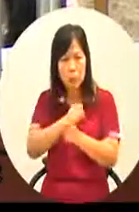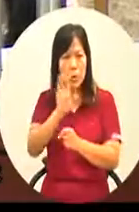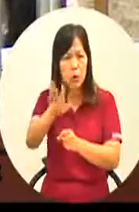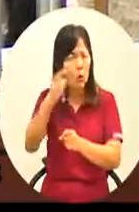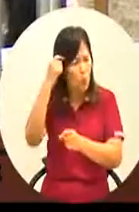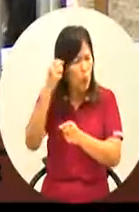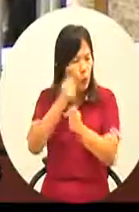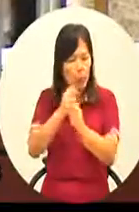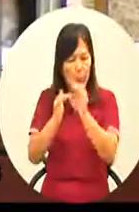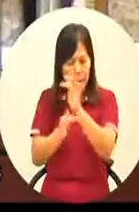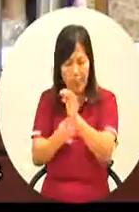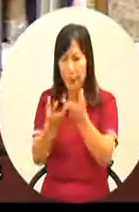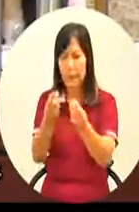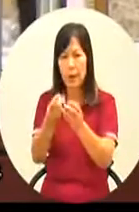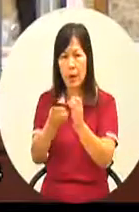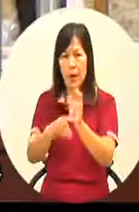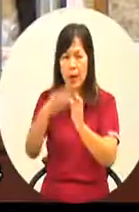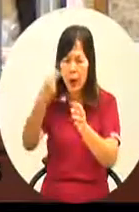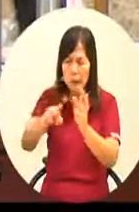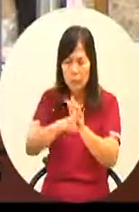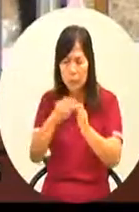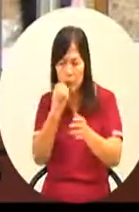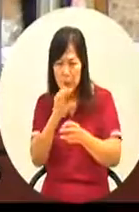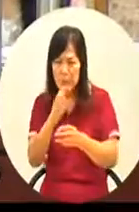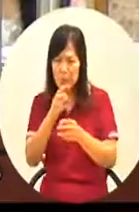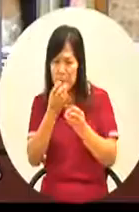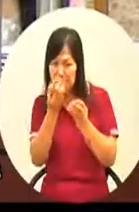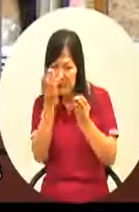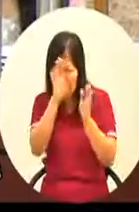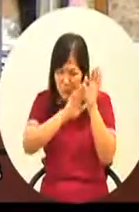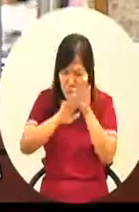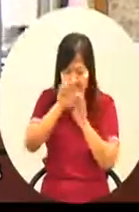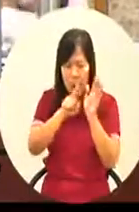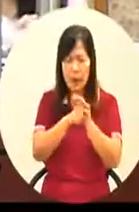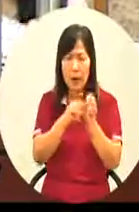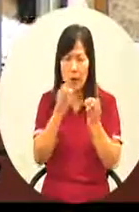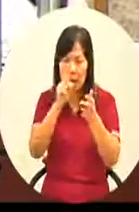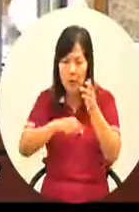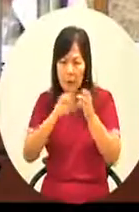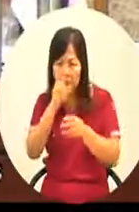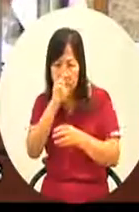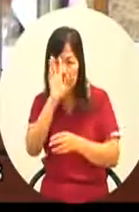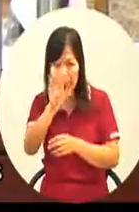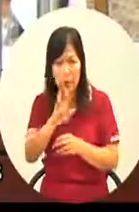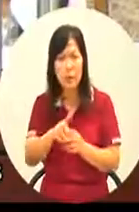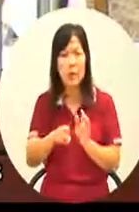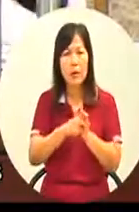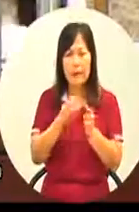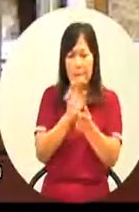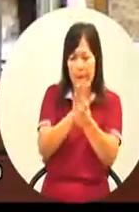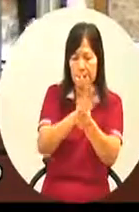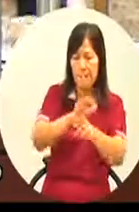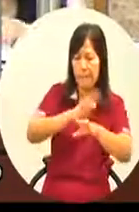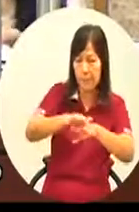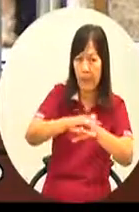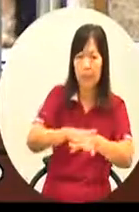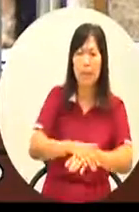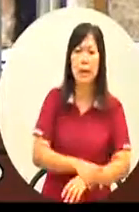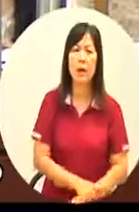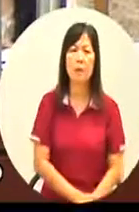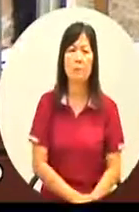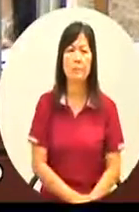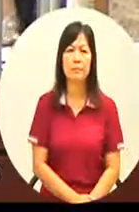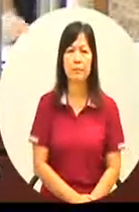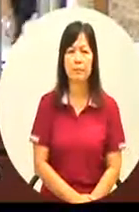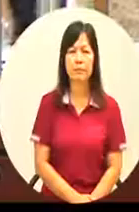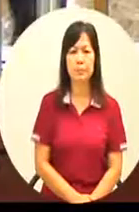延的地方，或者有些地方比较没有透明，好，容易让同仁哦这个犯错的地方，我们尽量来协助机关来做这方面的防范。 就是